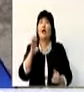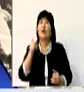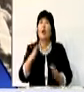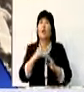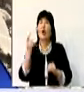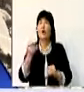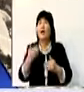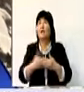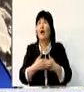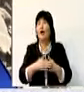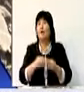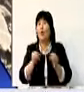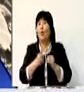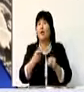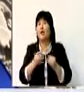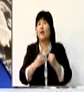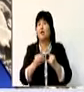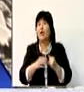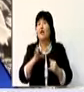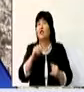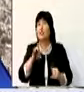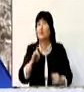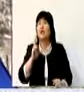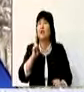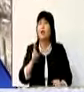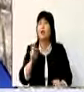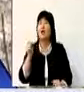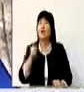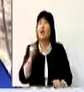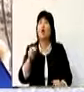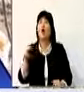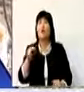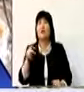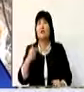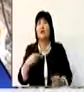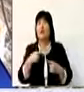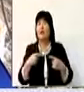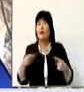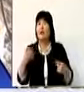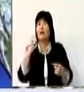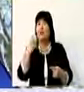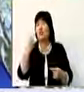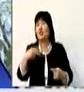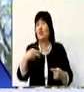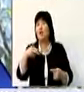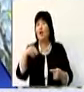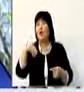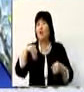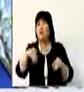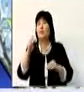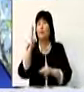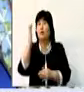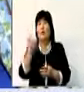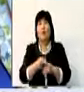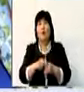қожалығының төрағасы жақында 10 гектар жерге семеринка, крепсін, золотой превосход және розмарин сорттарынан 20 мың түп көшет отырғызды.